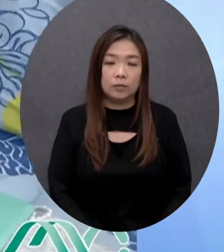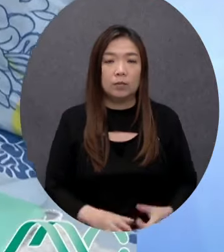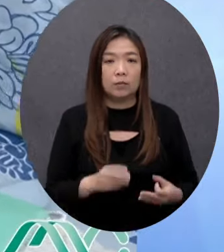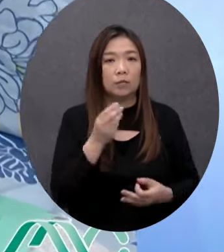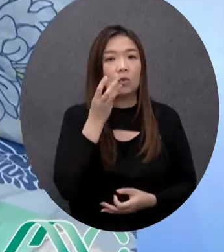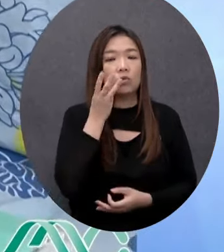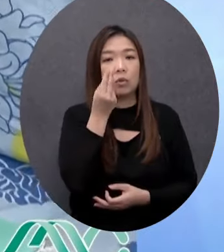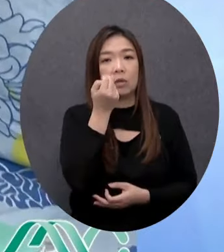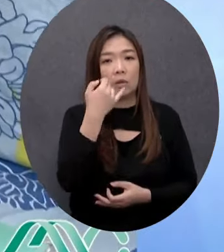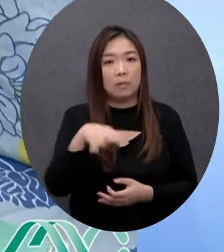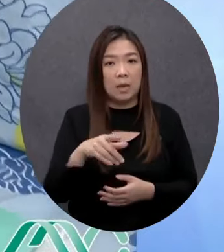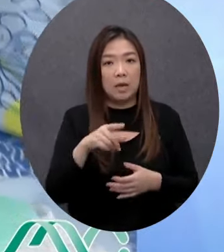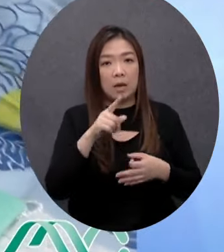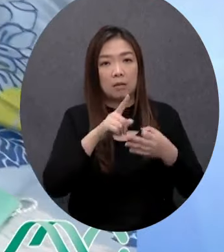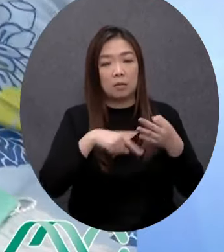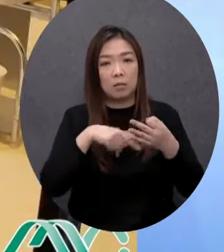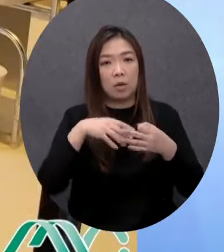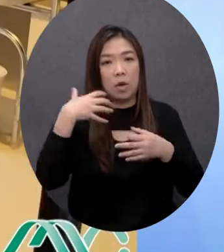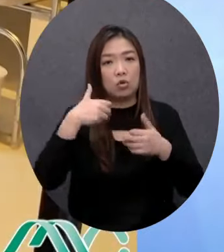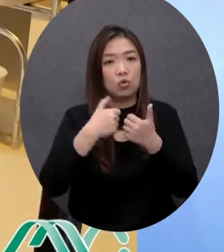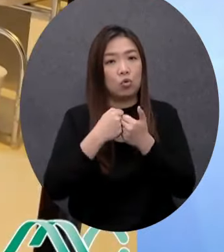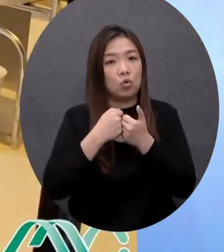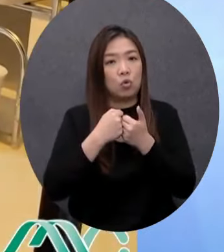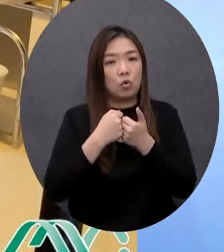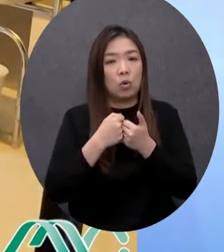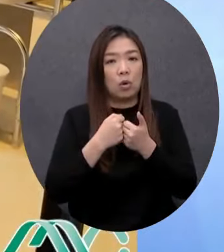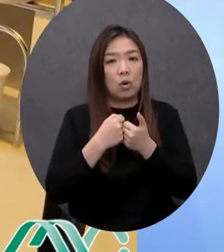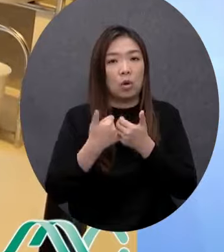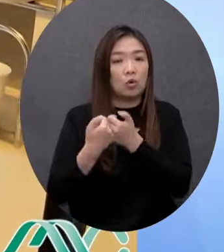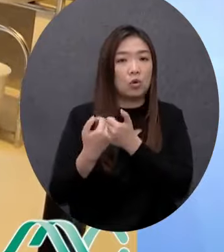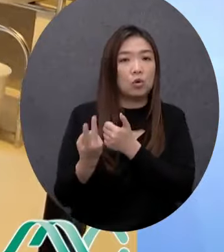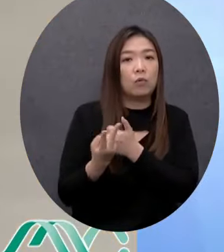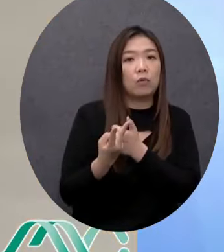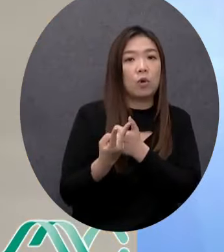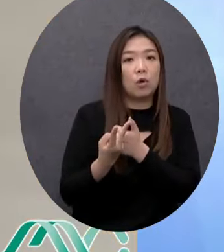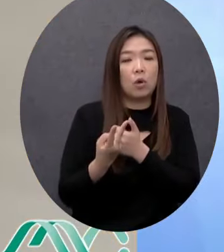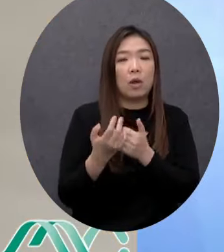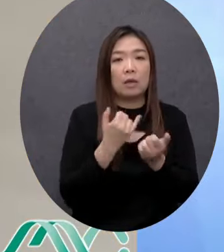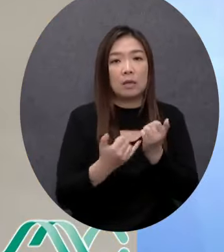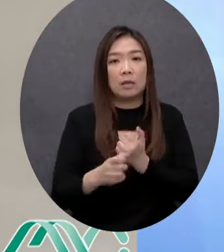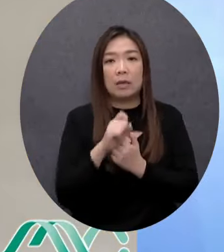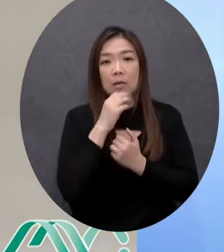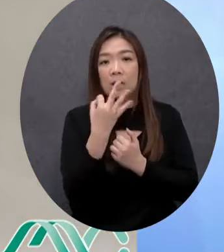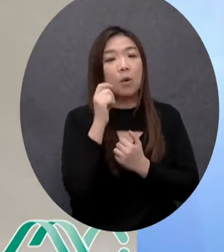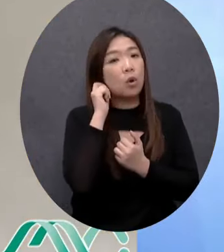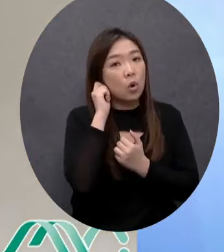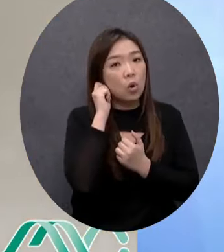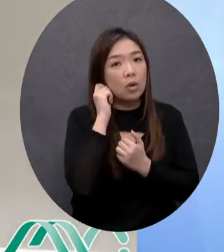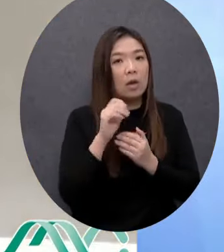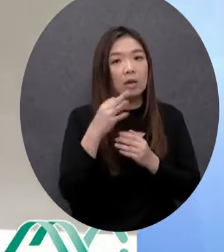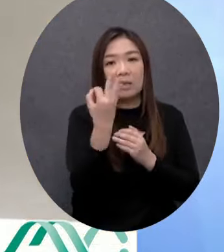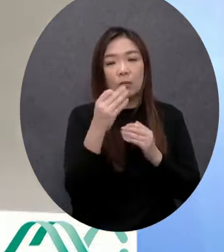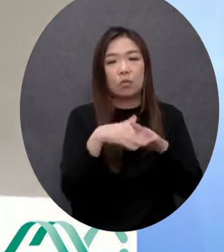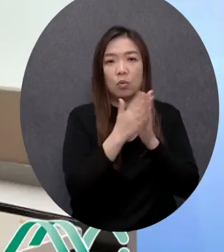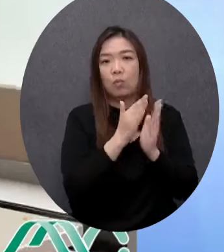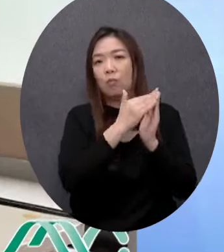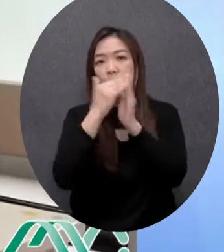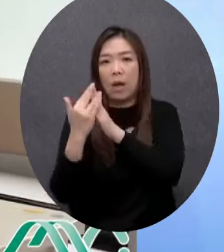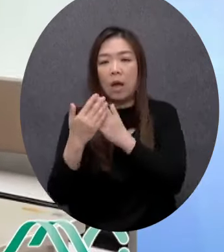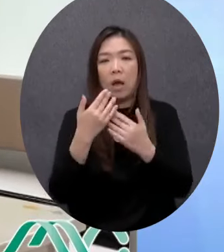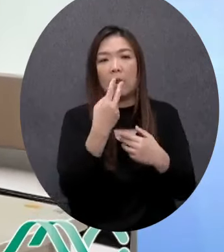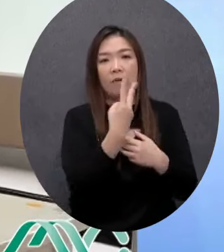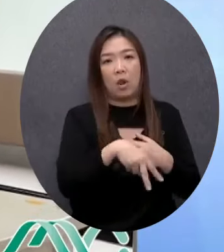70多歲的鐘太同丈夫有3個女，但係全部都已經移居外地，只係剩翻佢哋留喺香港相依為命。佢